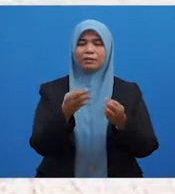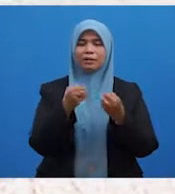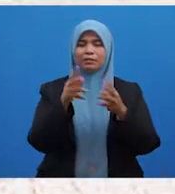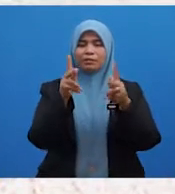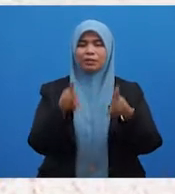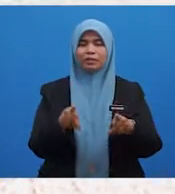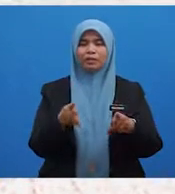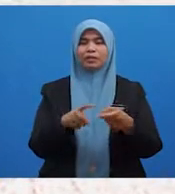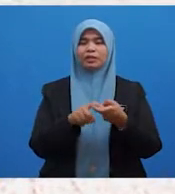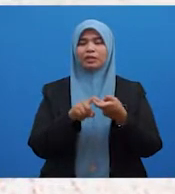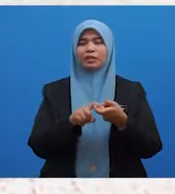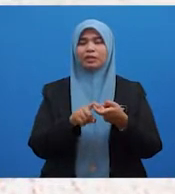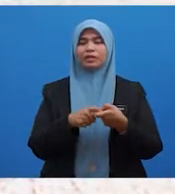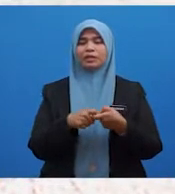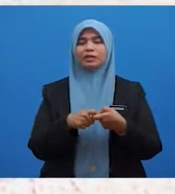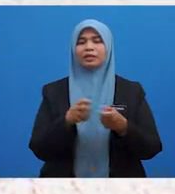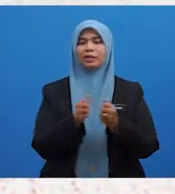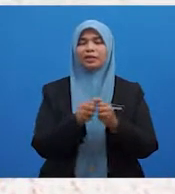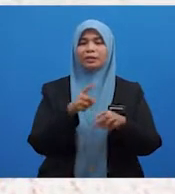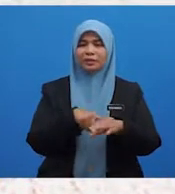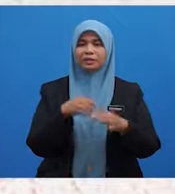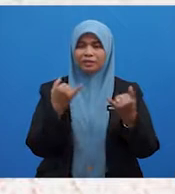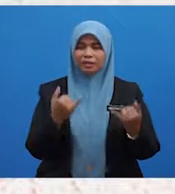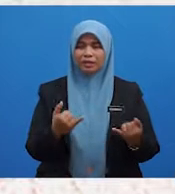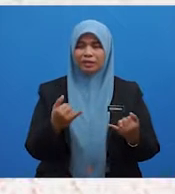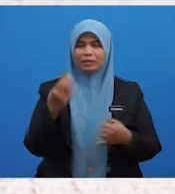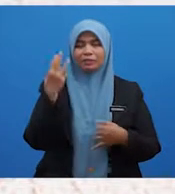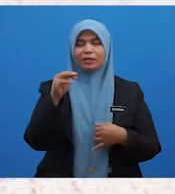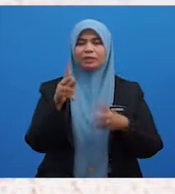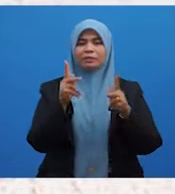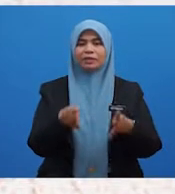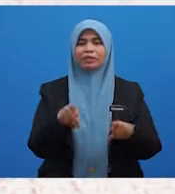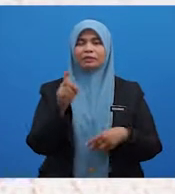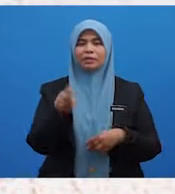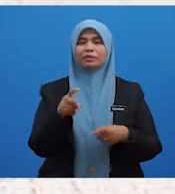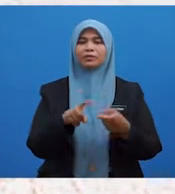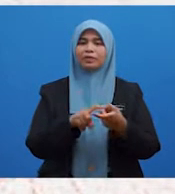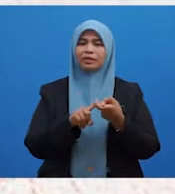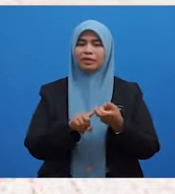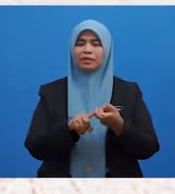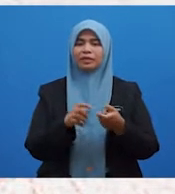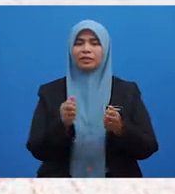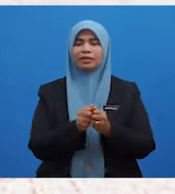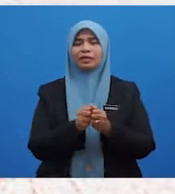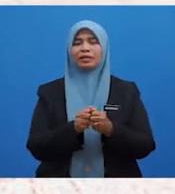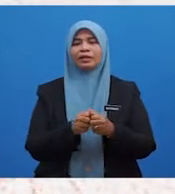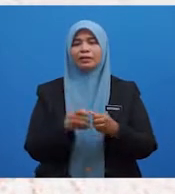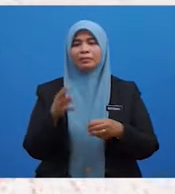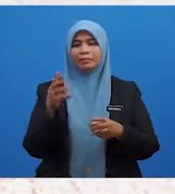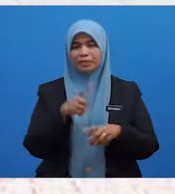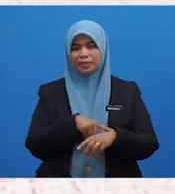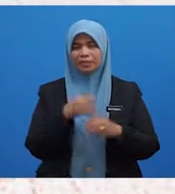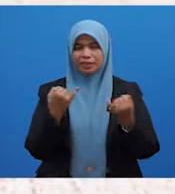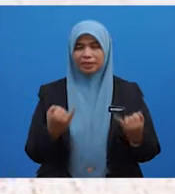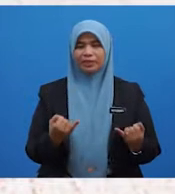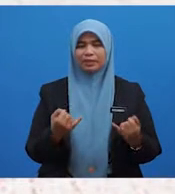pelajar mengaitkan dengan masa kini, maka pelajar perlu mengaitkan dengan masa